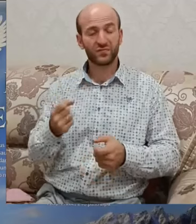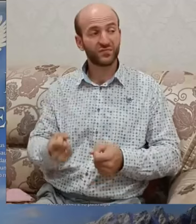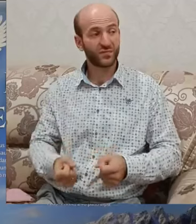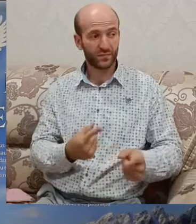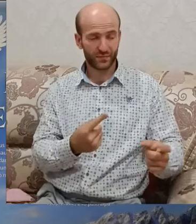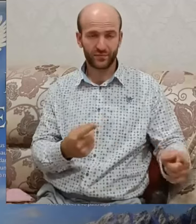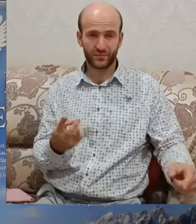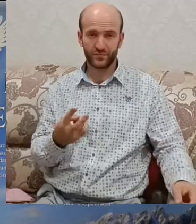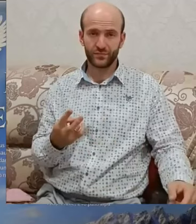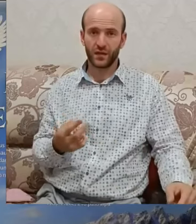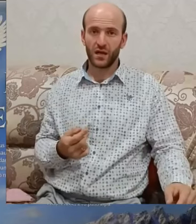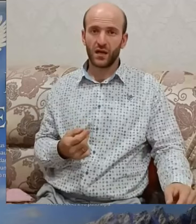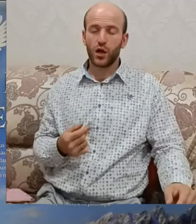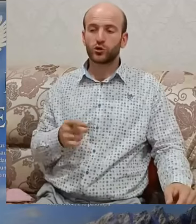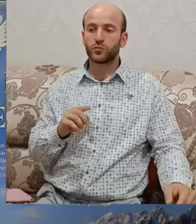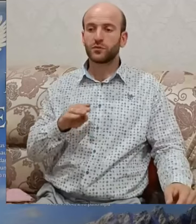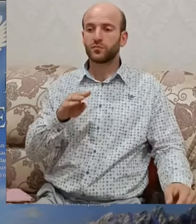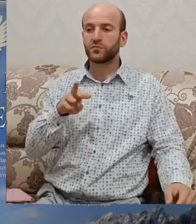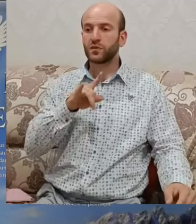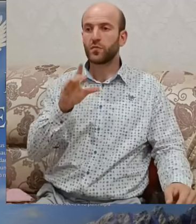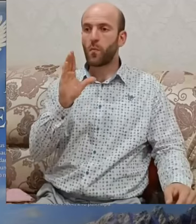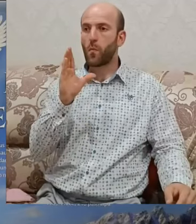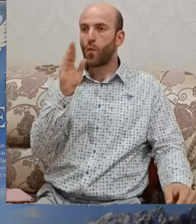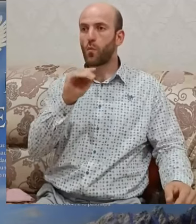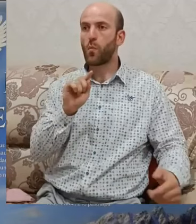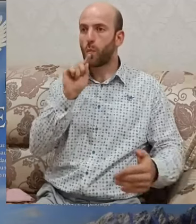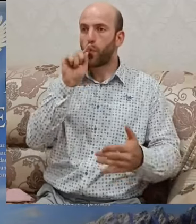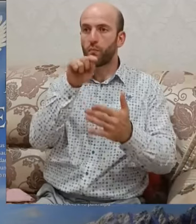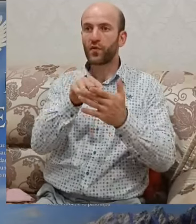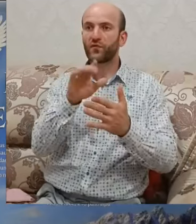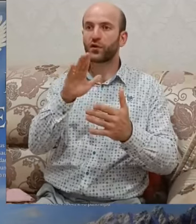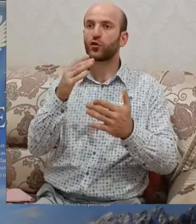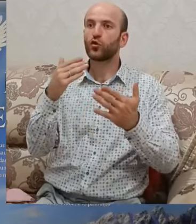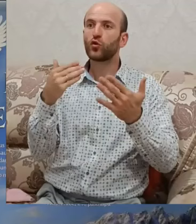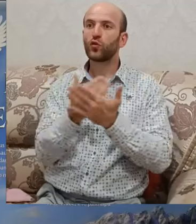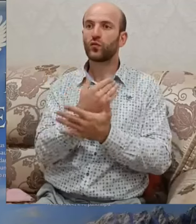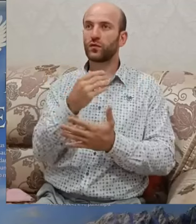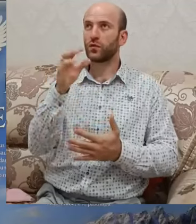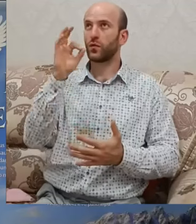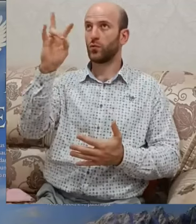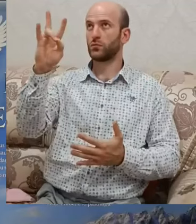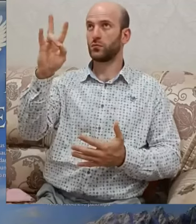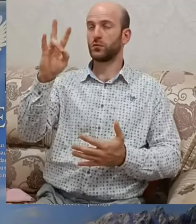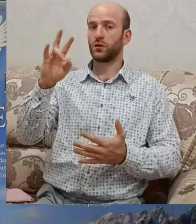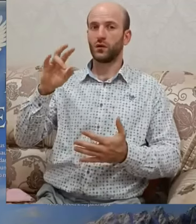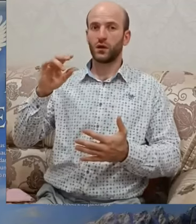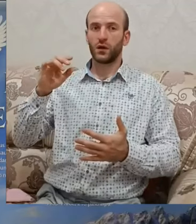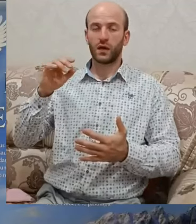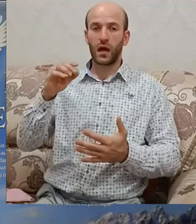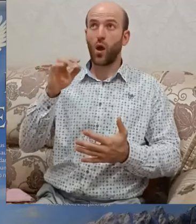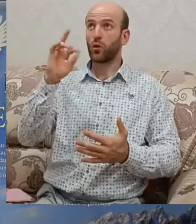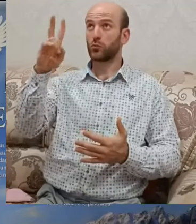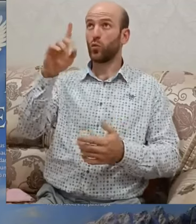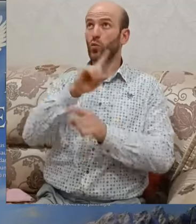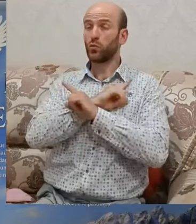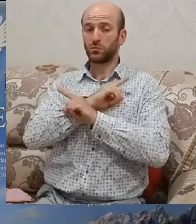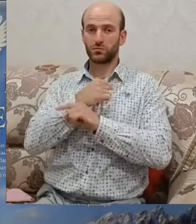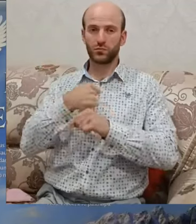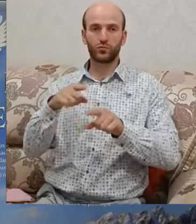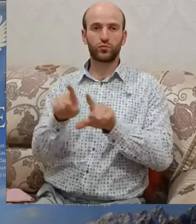naują jį. Чтоб мы попали в нового его. Taip kaip jis mirė, так как он умер, taip ir mes turime mirti. Так и мы должны умереть. Ir